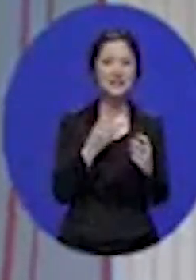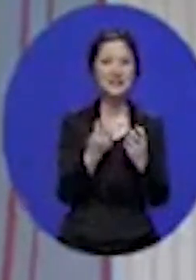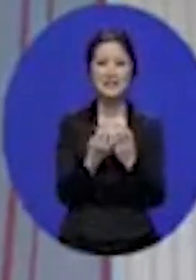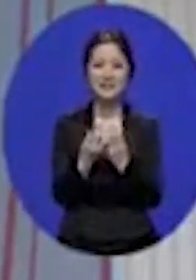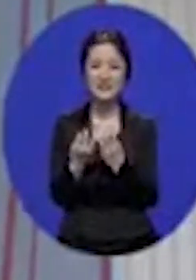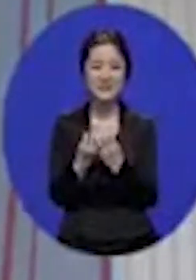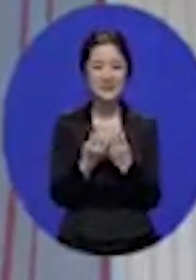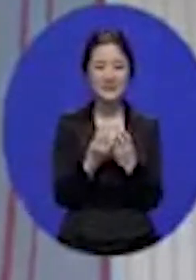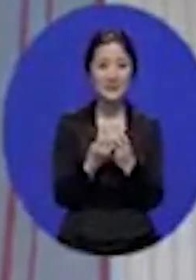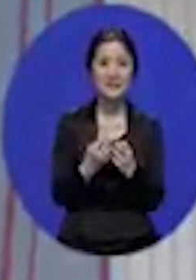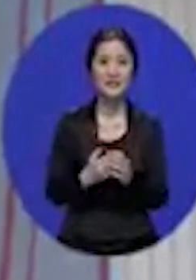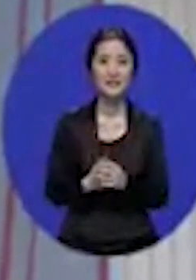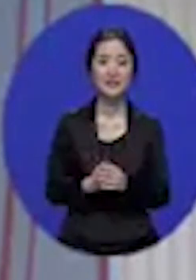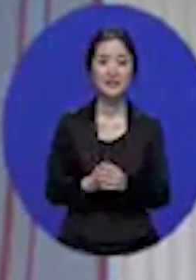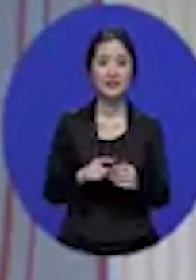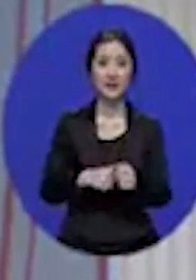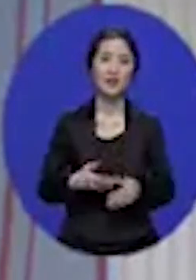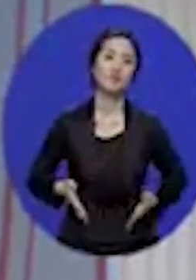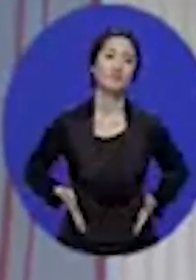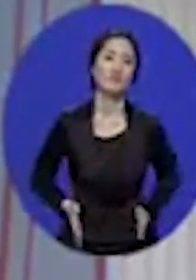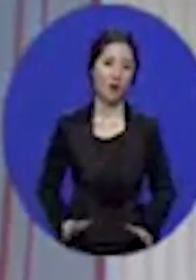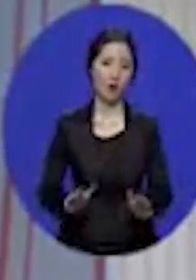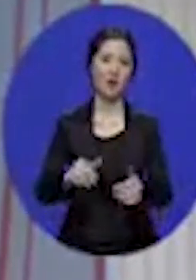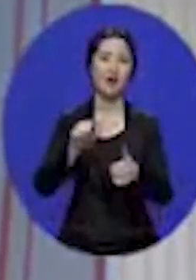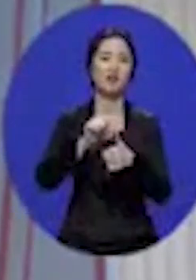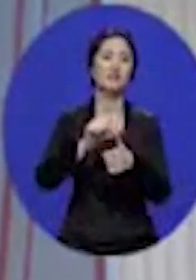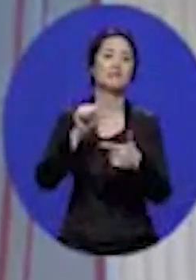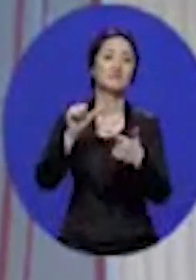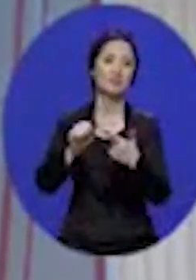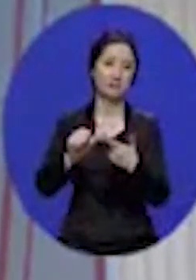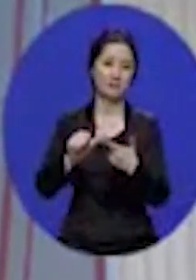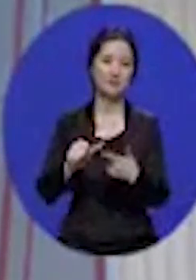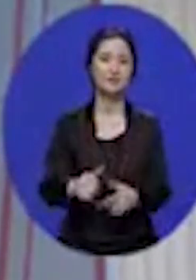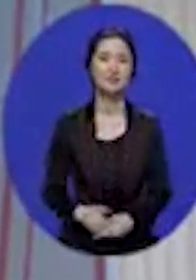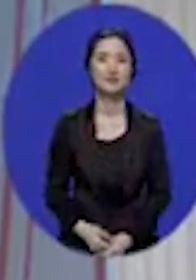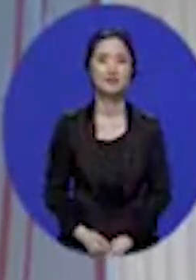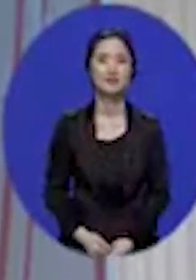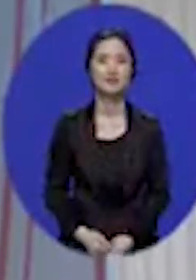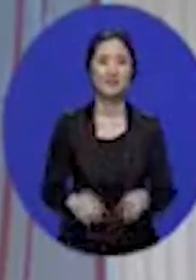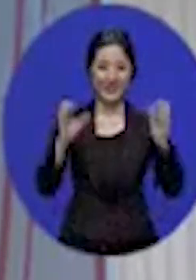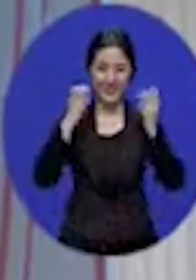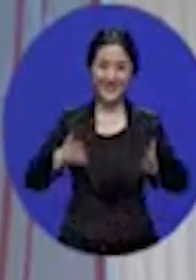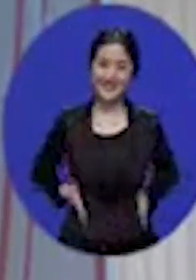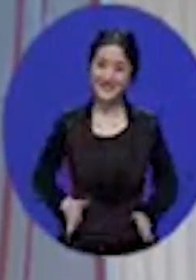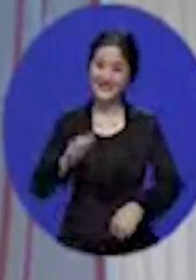둘째 낳아야 되는데. 예. 그러다 보니까 또 둘째를 또 떡하니 또 아들을 또 낳네. 예, 애도 잘 나요.